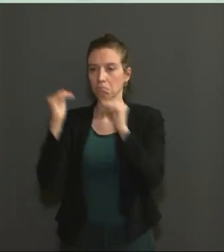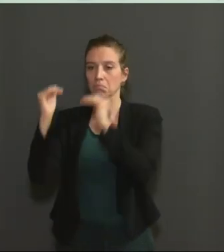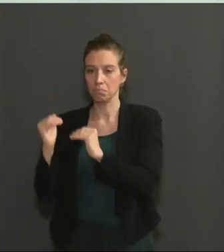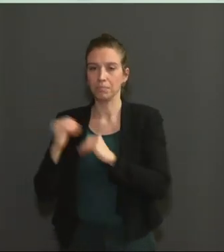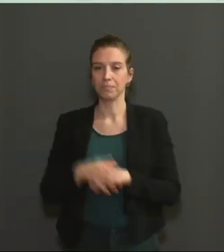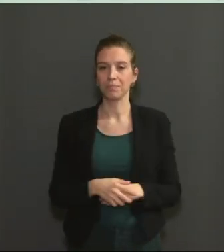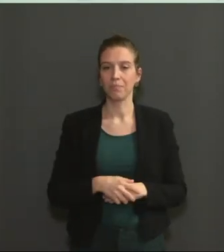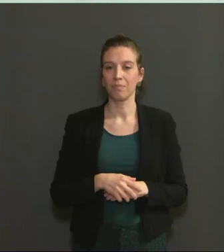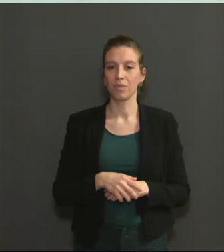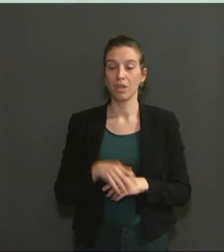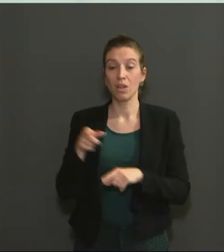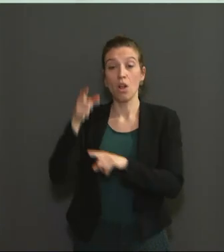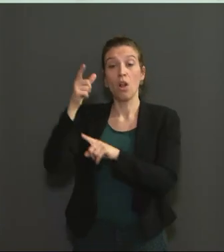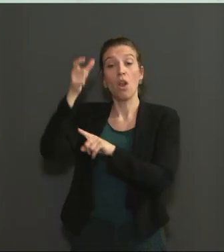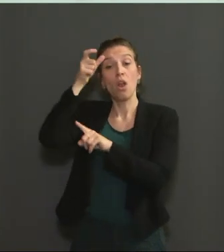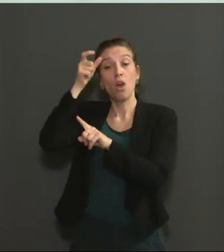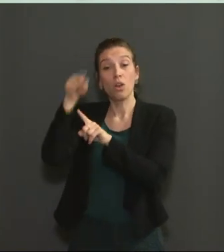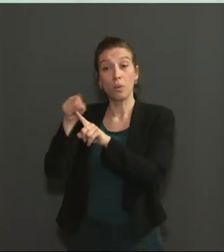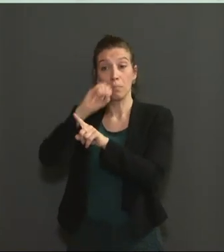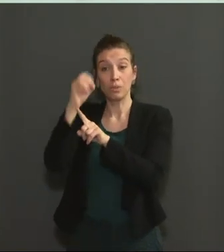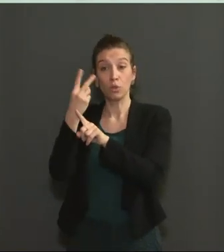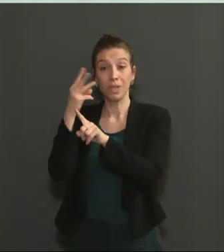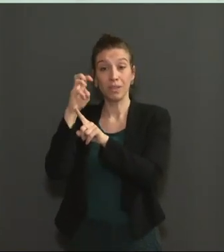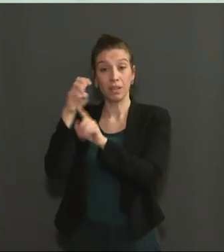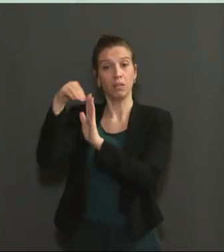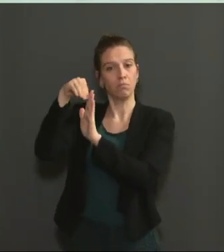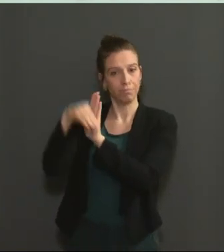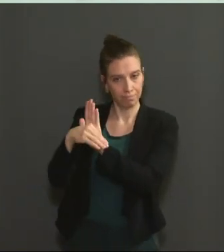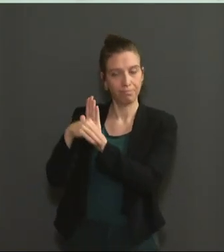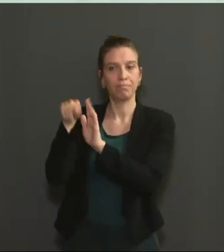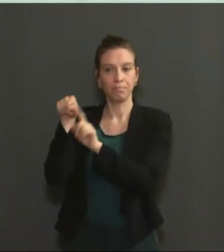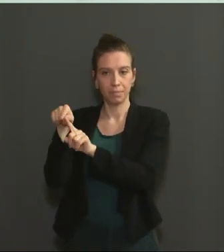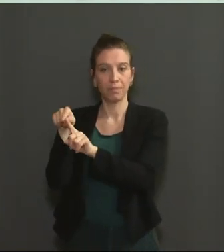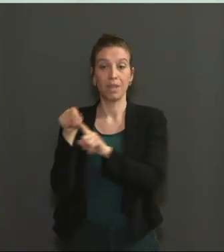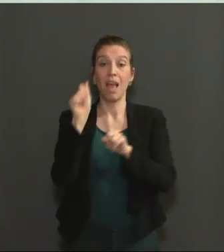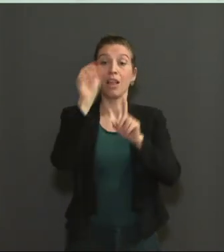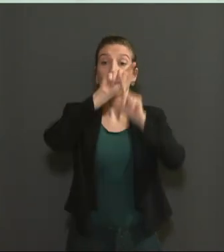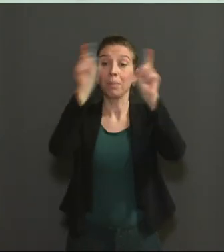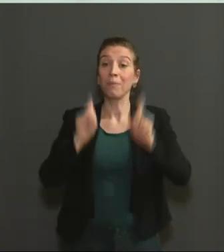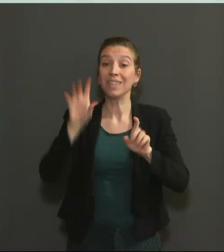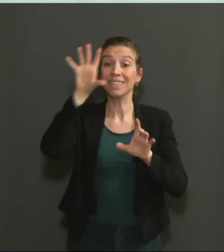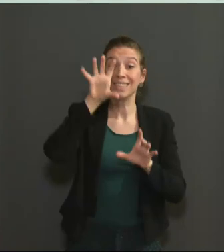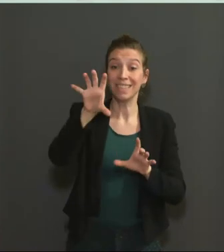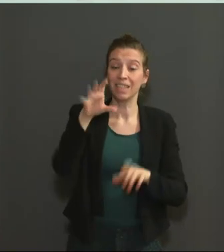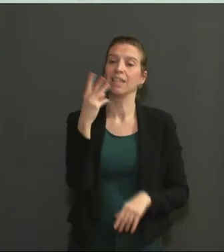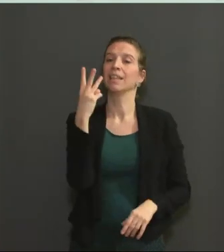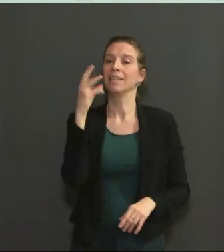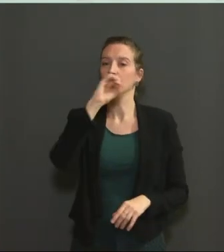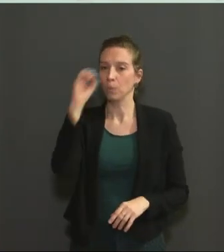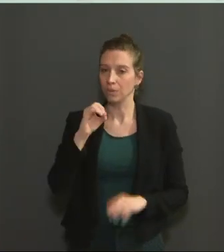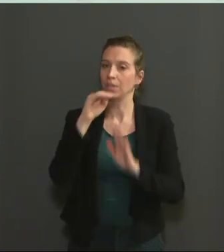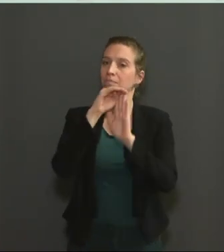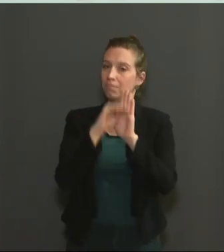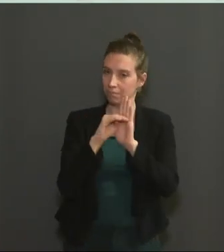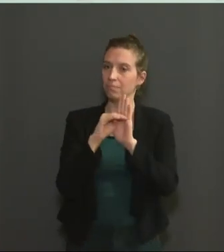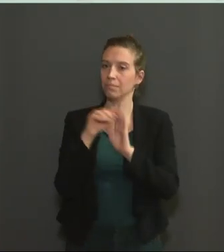tot 3% in Antwerpen in de stad Antwerpen gaan de cijfers echter wel